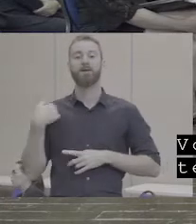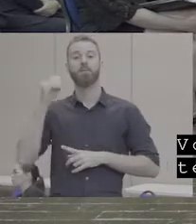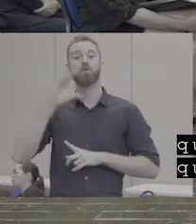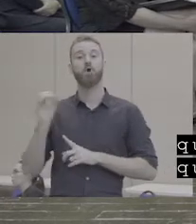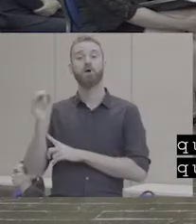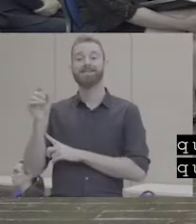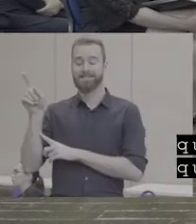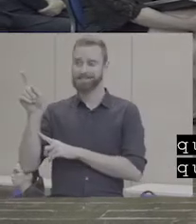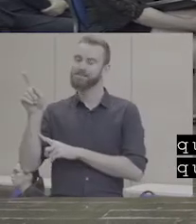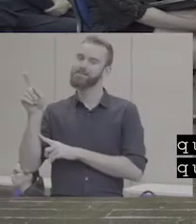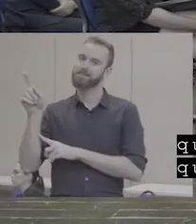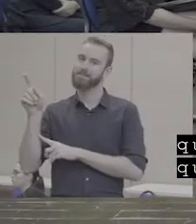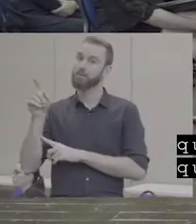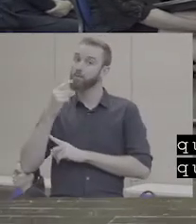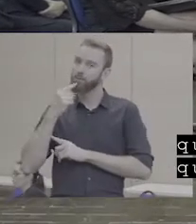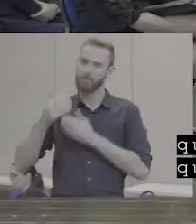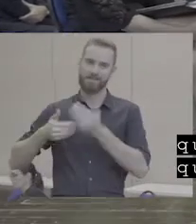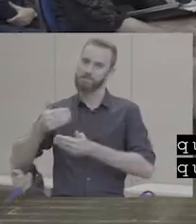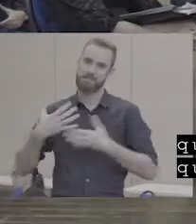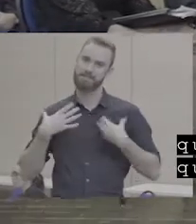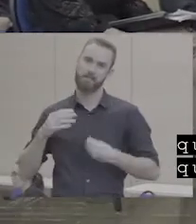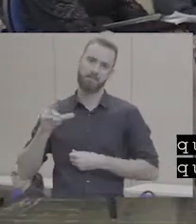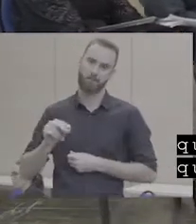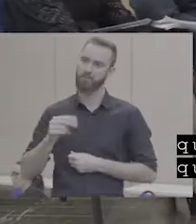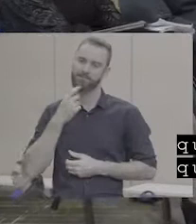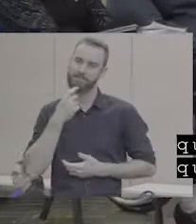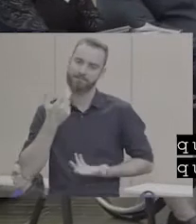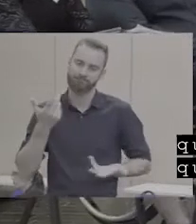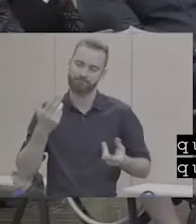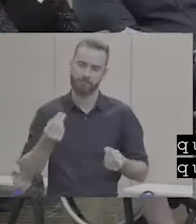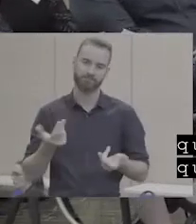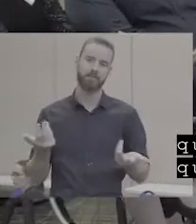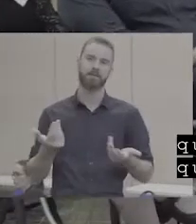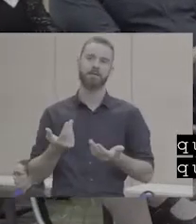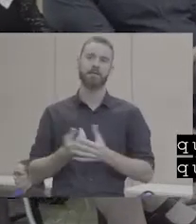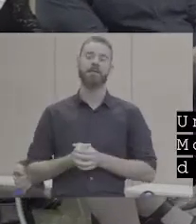de M. Otis là, que ce n'est pas un processus qui est simple et facile.